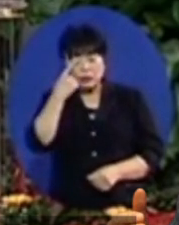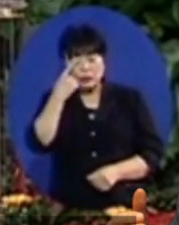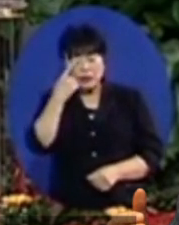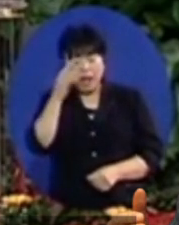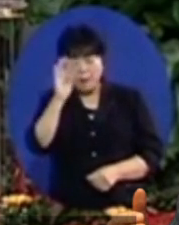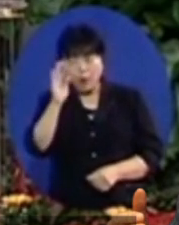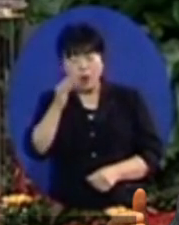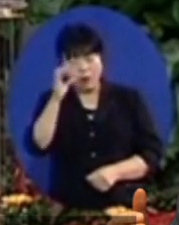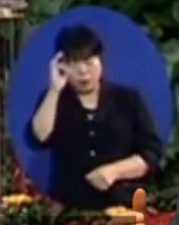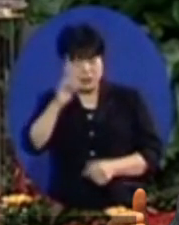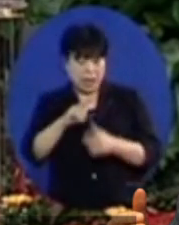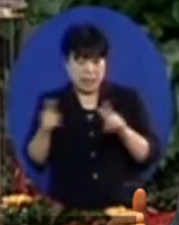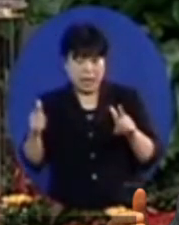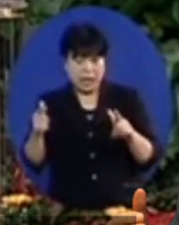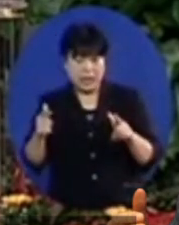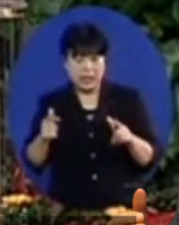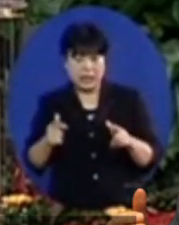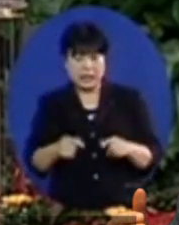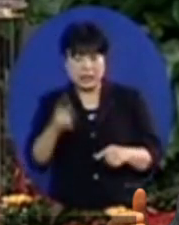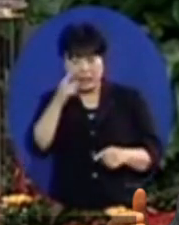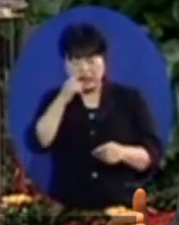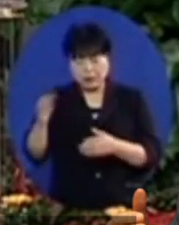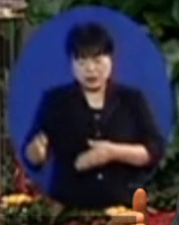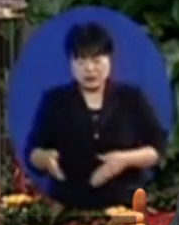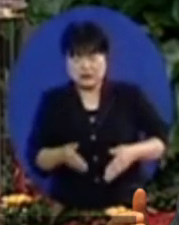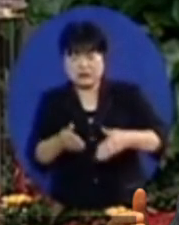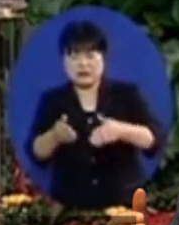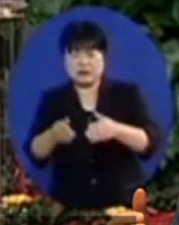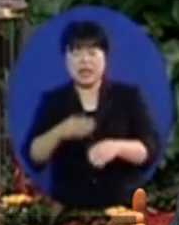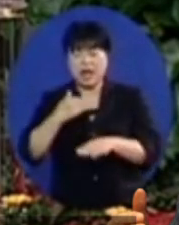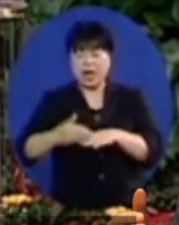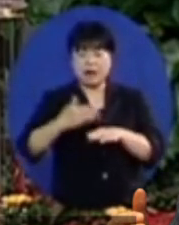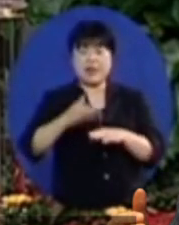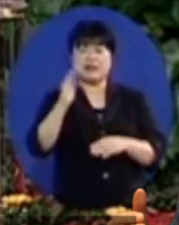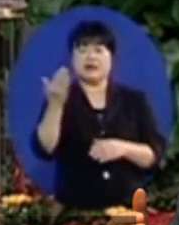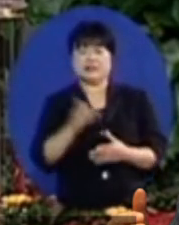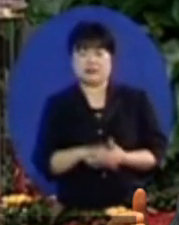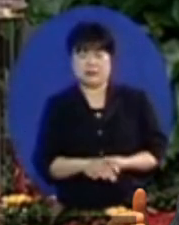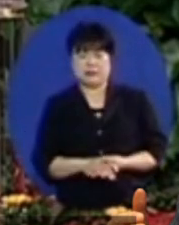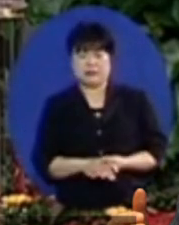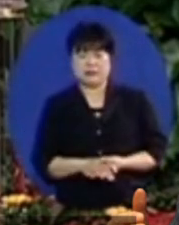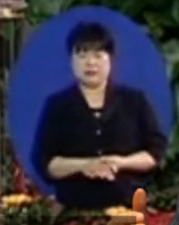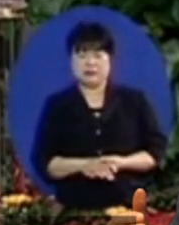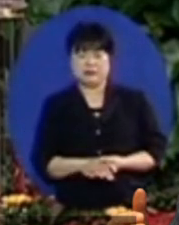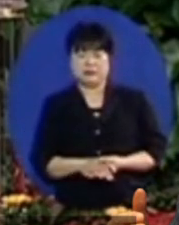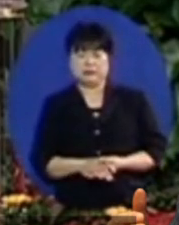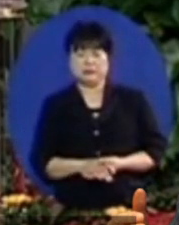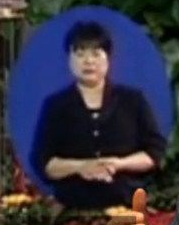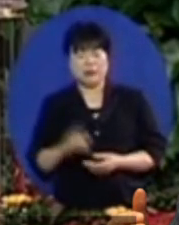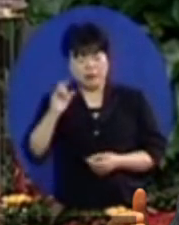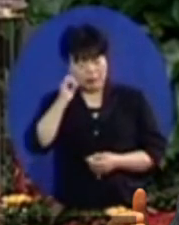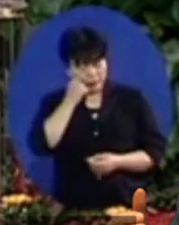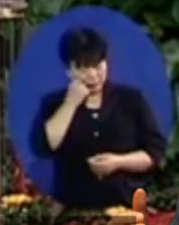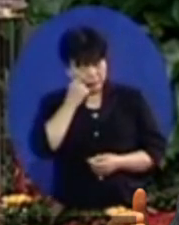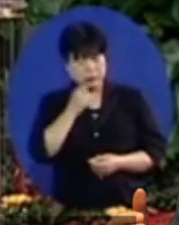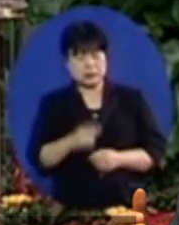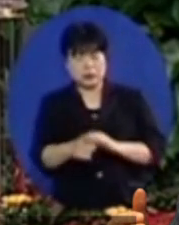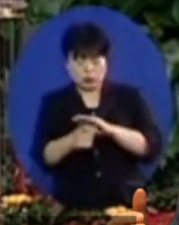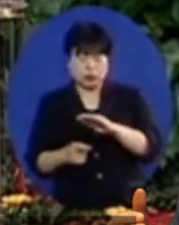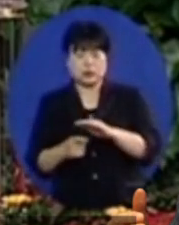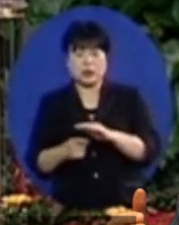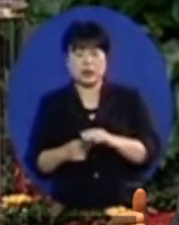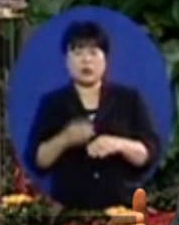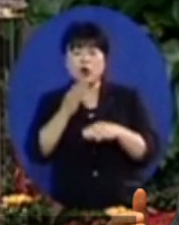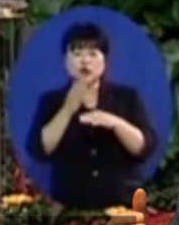손상되고 뒷골목에 깡패가 되었습니다. 어려운 환경으로 그는 도둑질을 하게 되었고